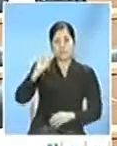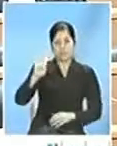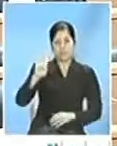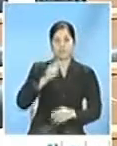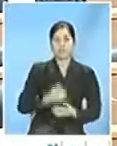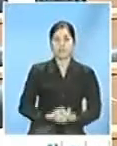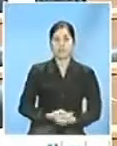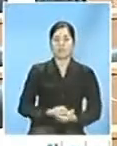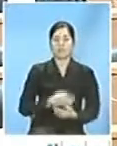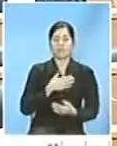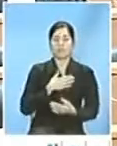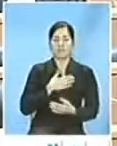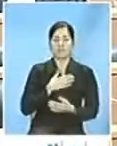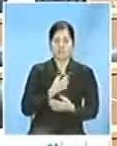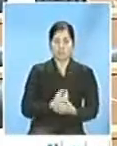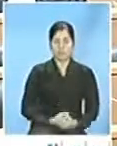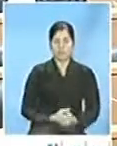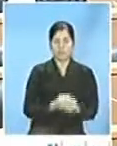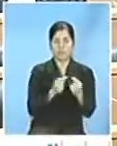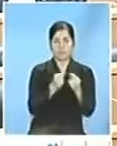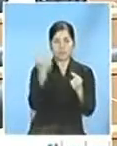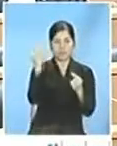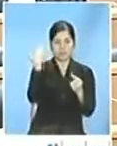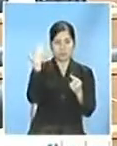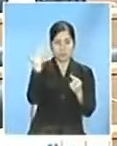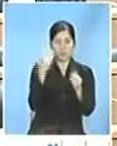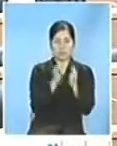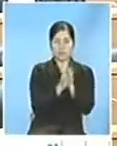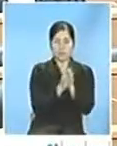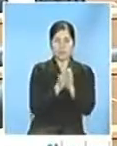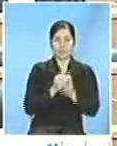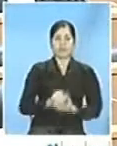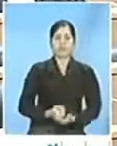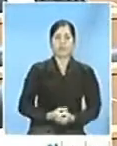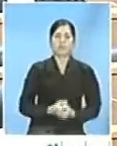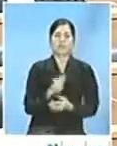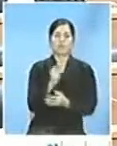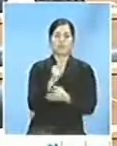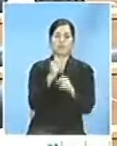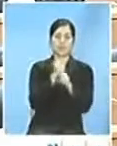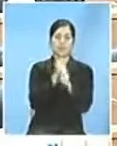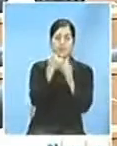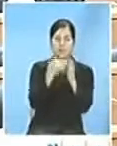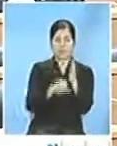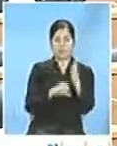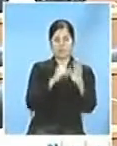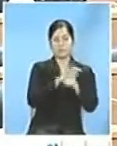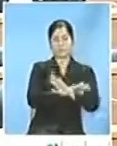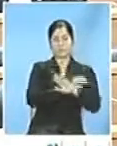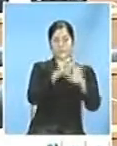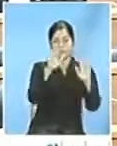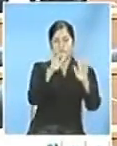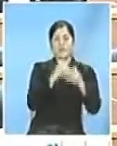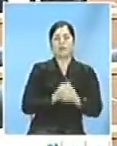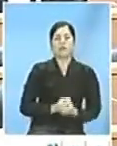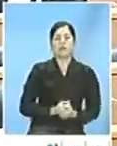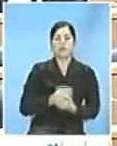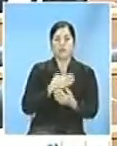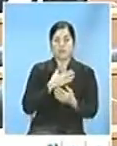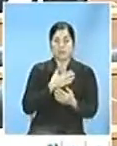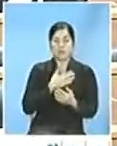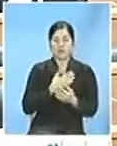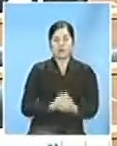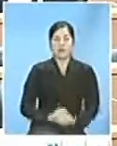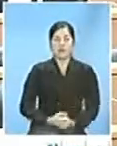มเป็นคนหนึ่งที่อยู่ในเหตุการณ์ของต้องนิรโทษกรรมและผมก็เป็นอีกคน